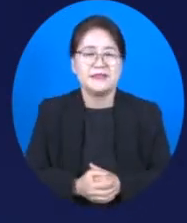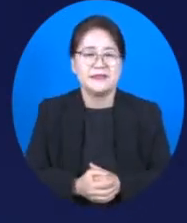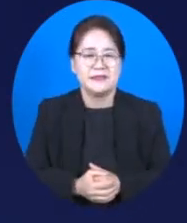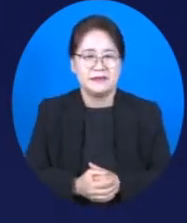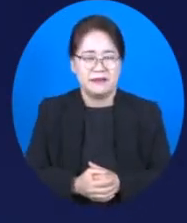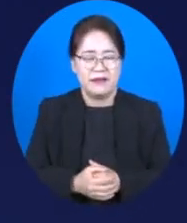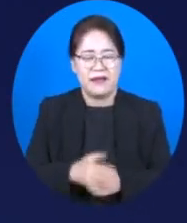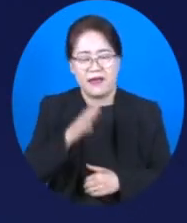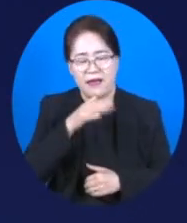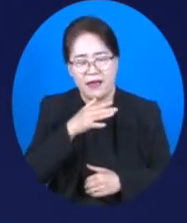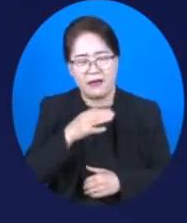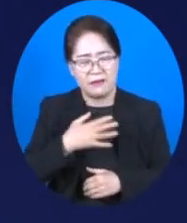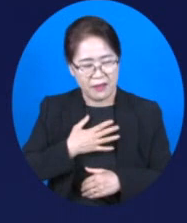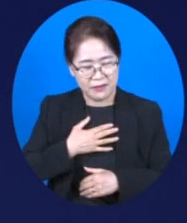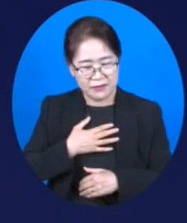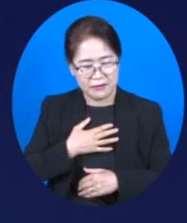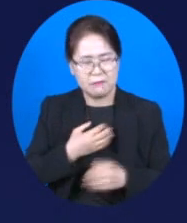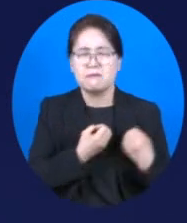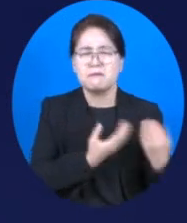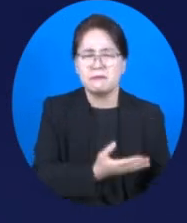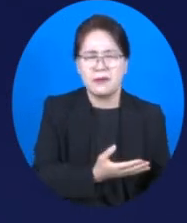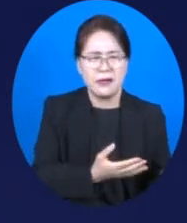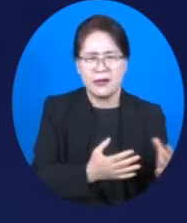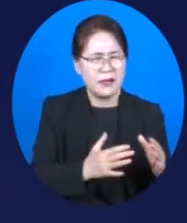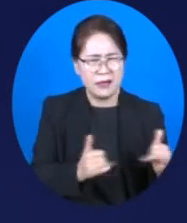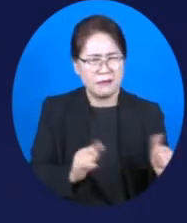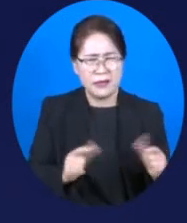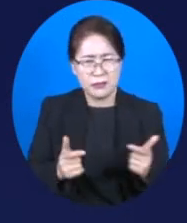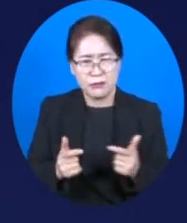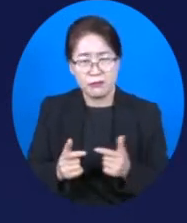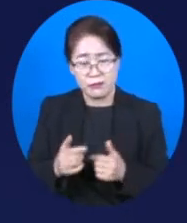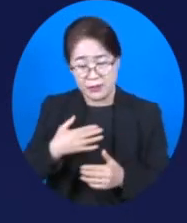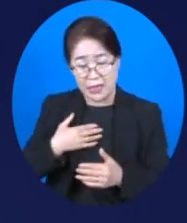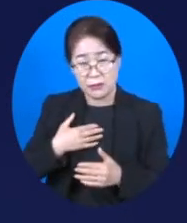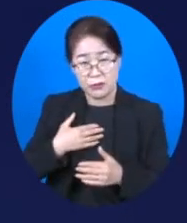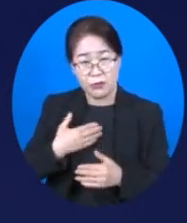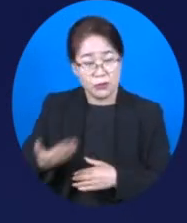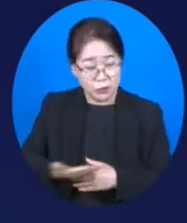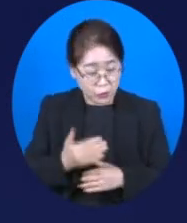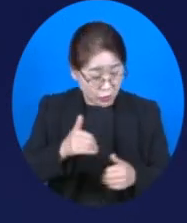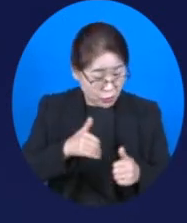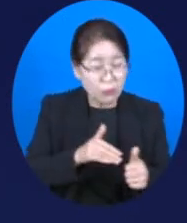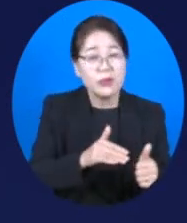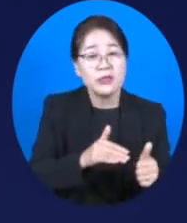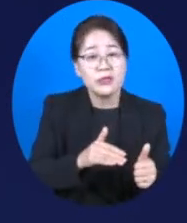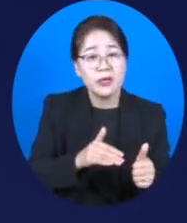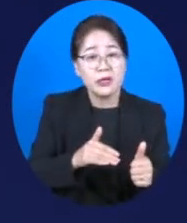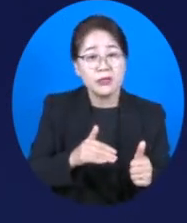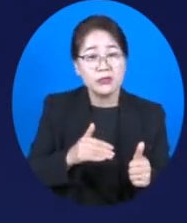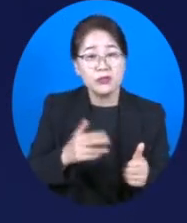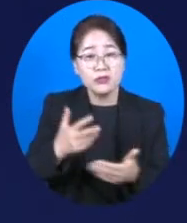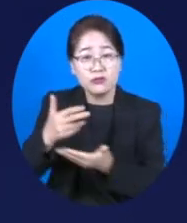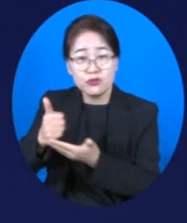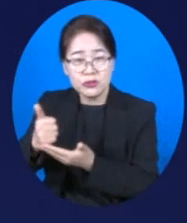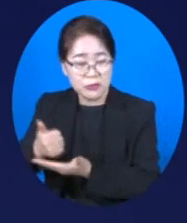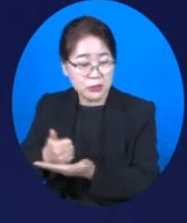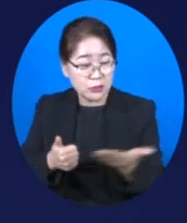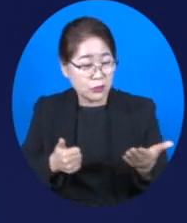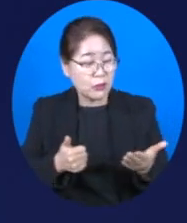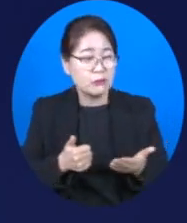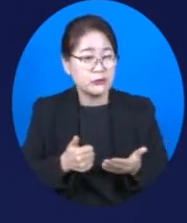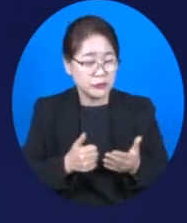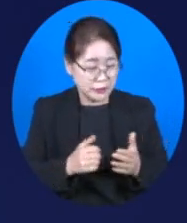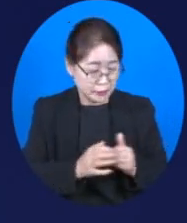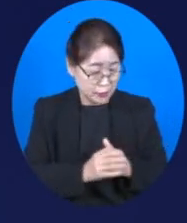아, 나는 내팽개쳐진 사람이 아니야. 나도 너희를 보내노라. 주님이 여러분을